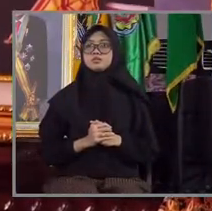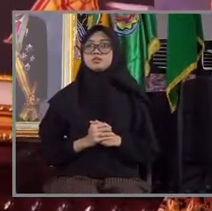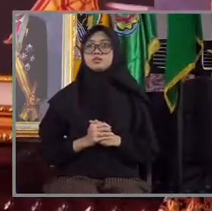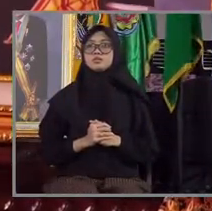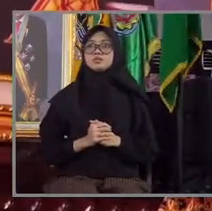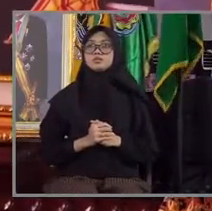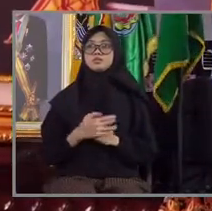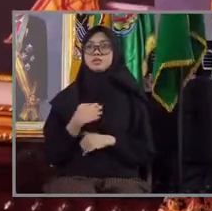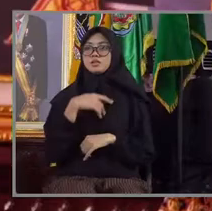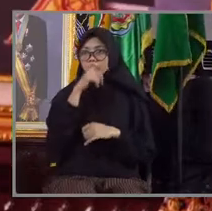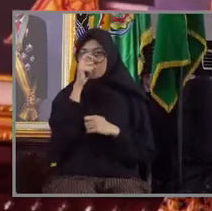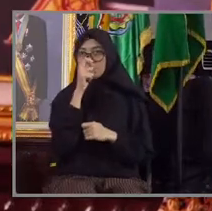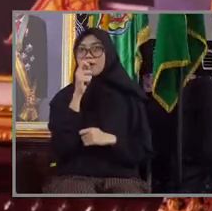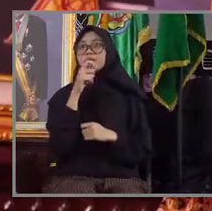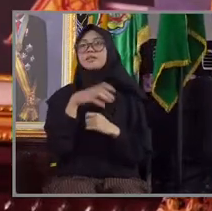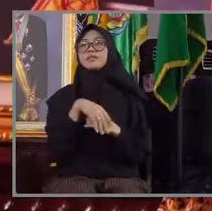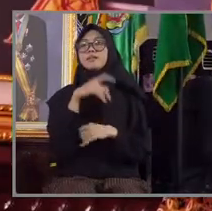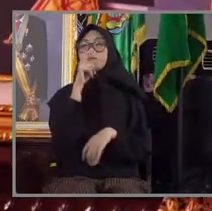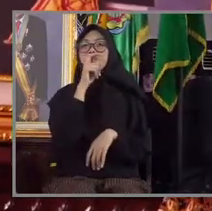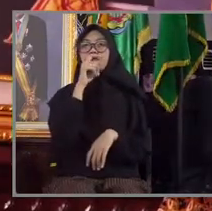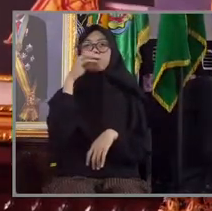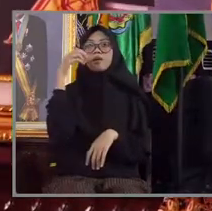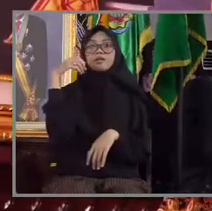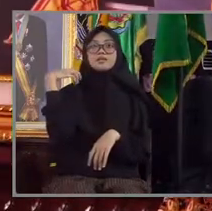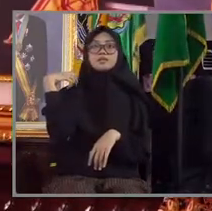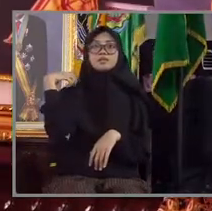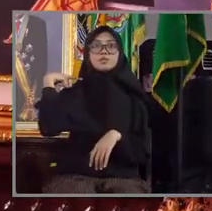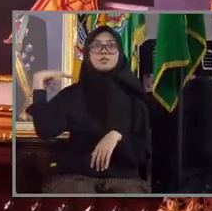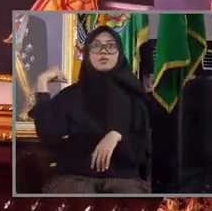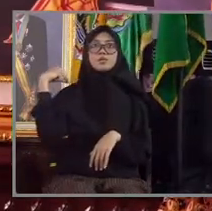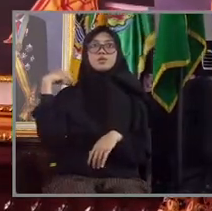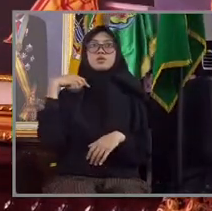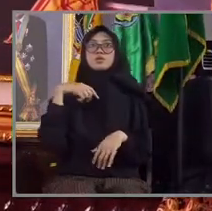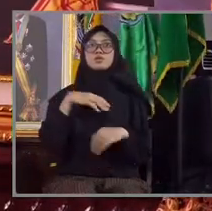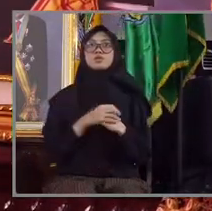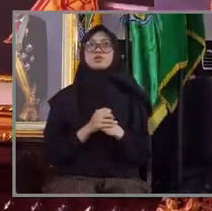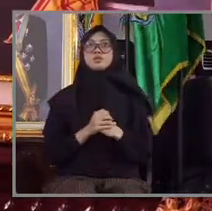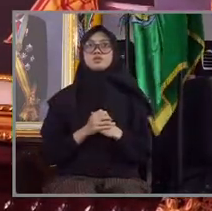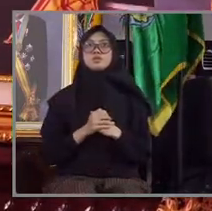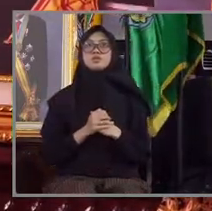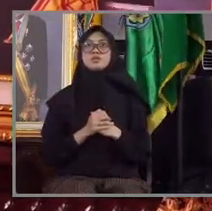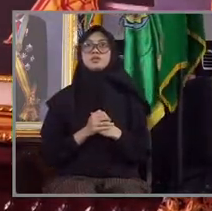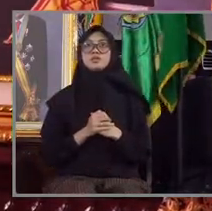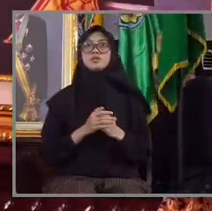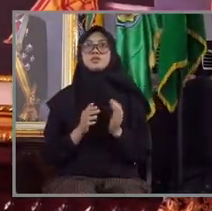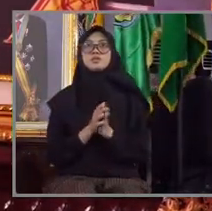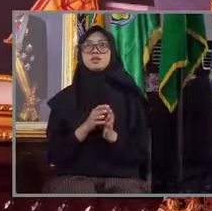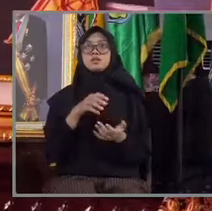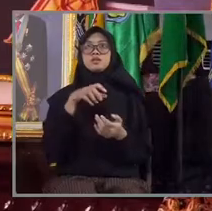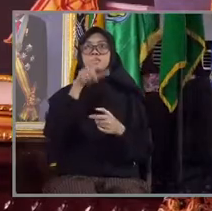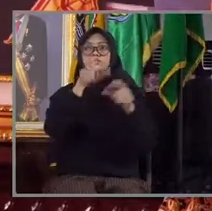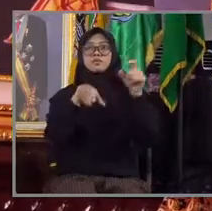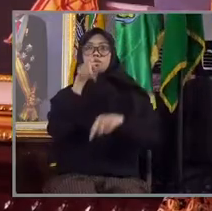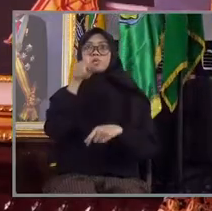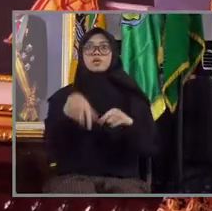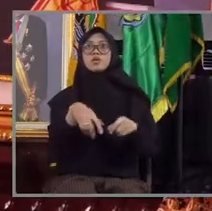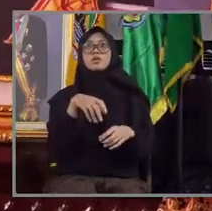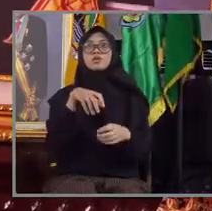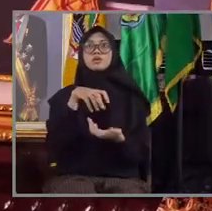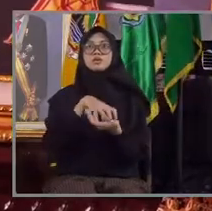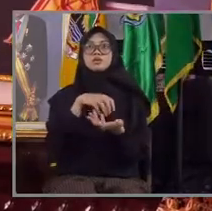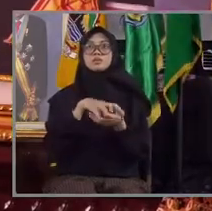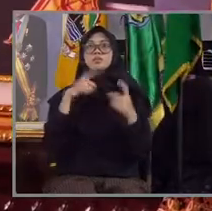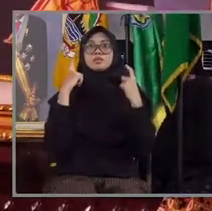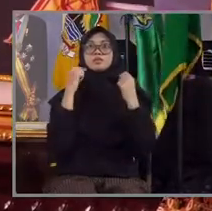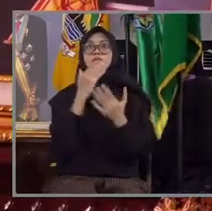Yang kami hormati Bapak Gubernur serta Bapak-Bapak dari Forkopimda Provinsi Jawa Tengah